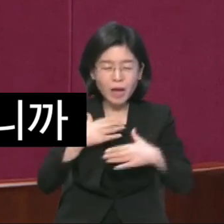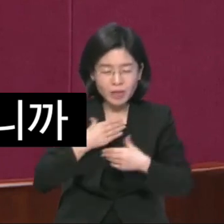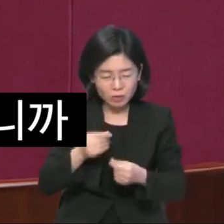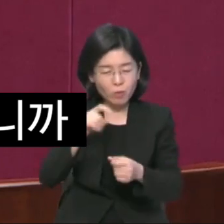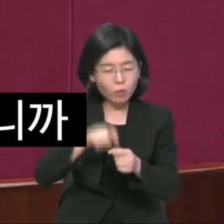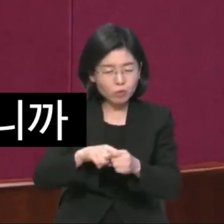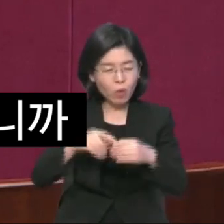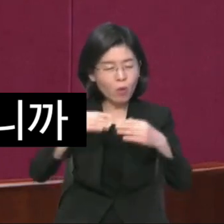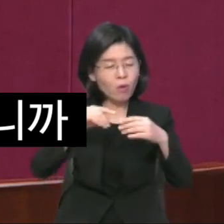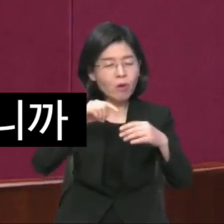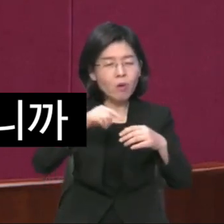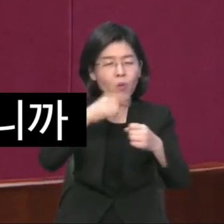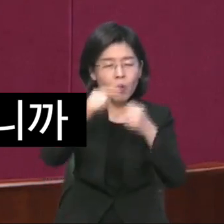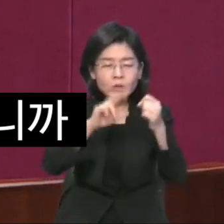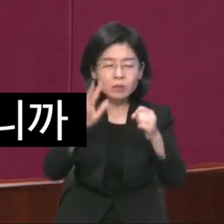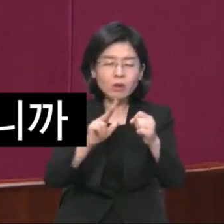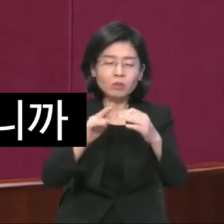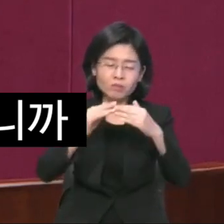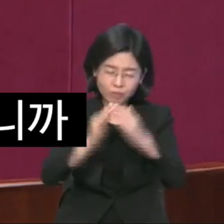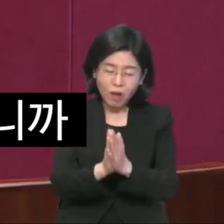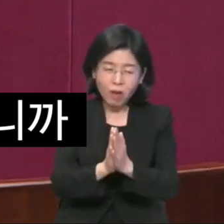것을 왜 문제가 됩니까?